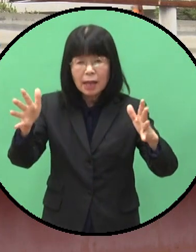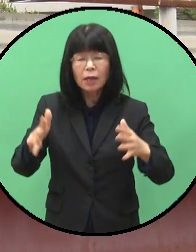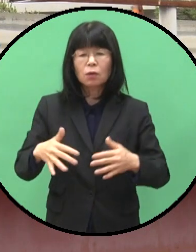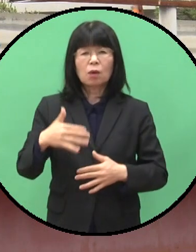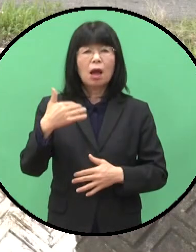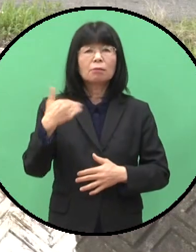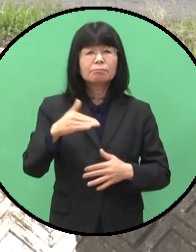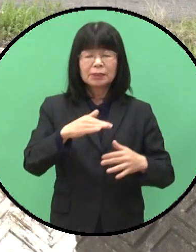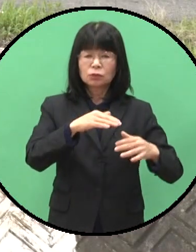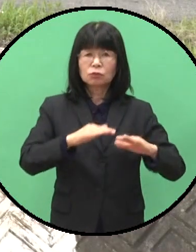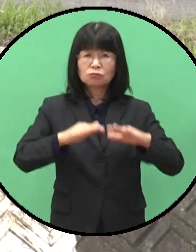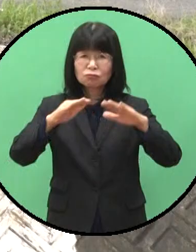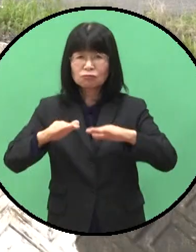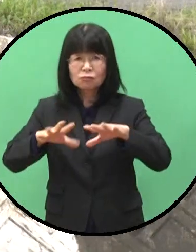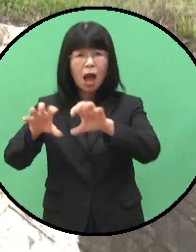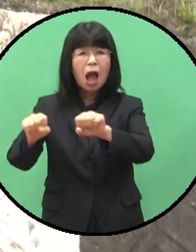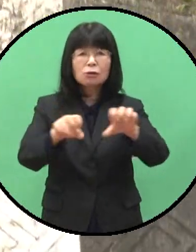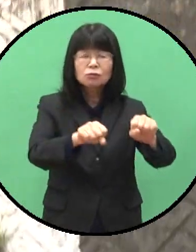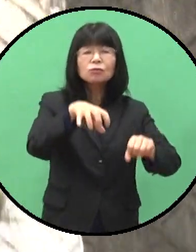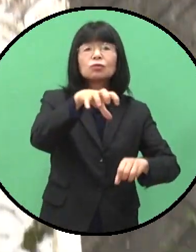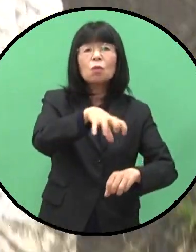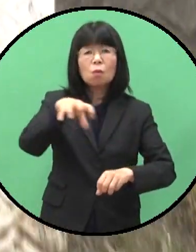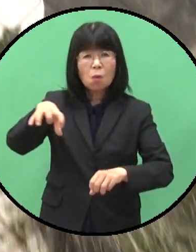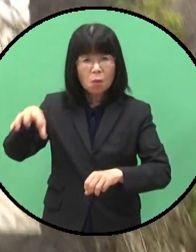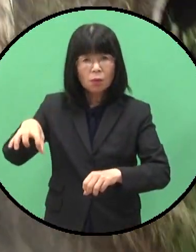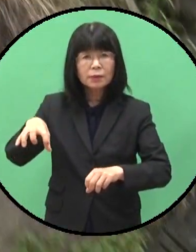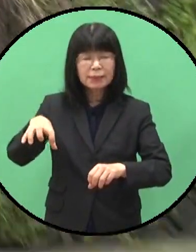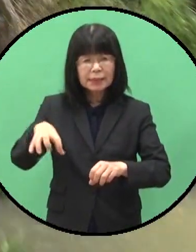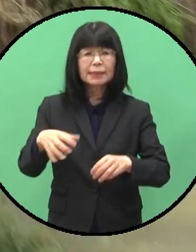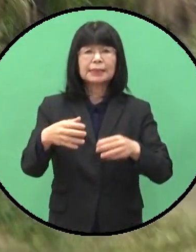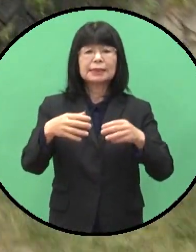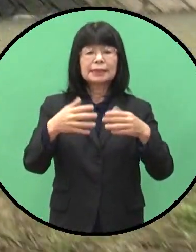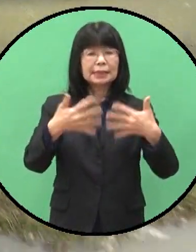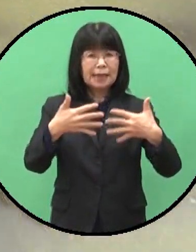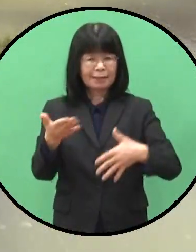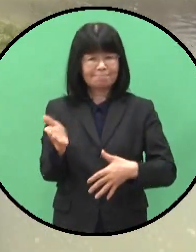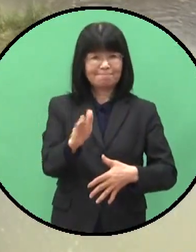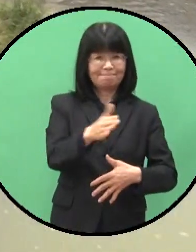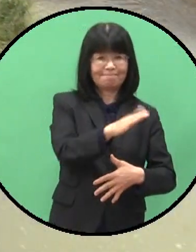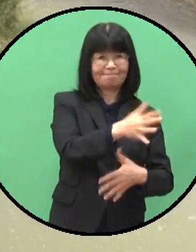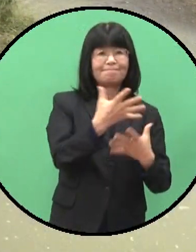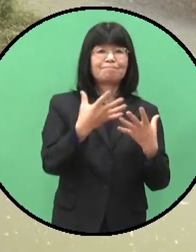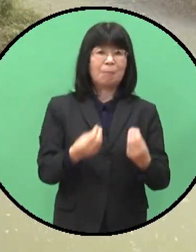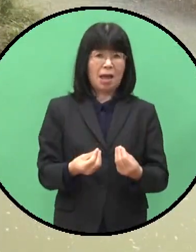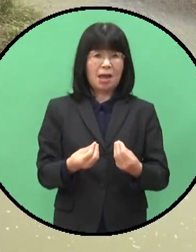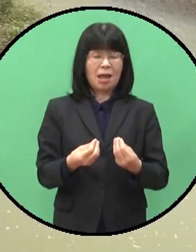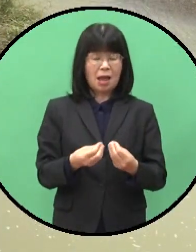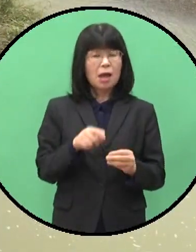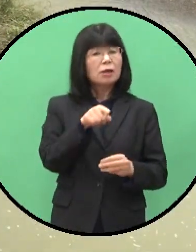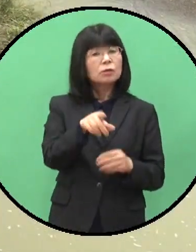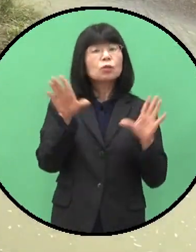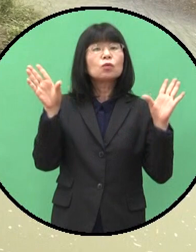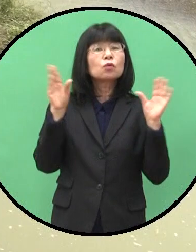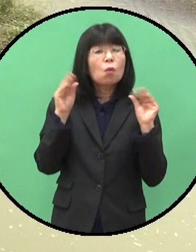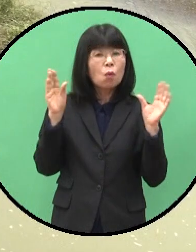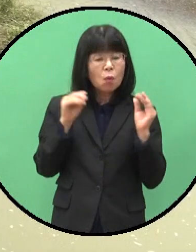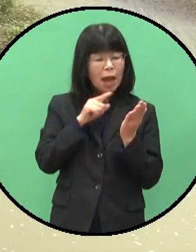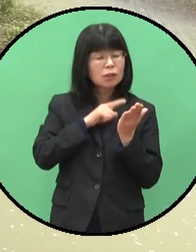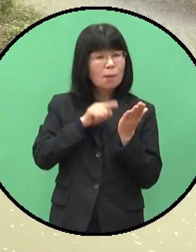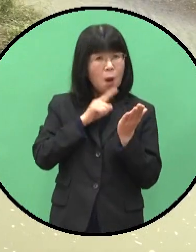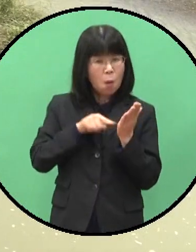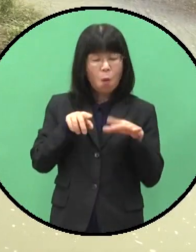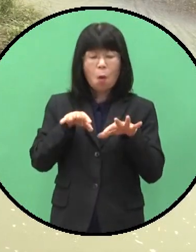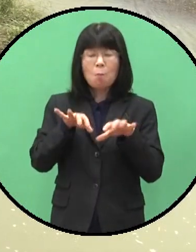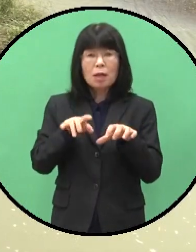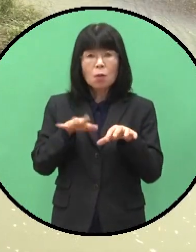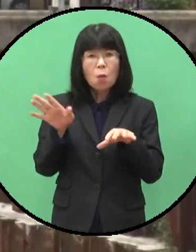水位が把握が必要なところに整備を進めてきました。水位計の情報はスマートフォンやパ